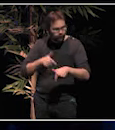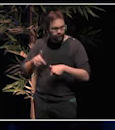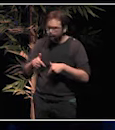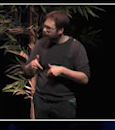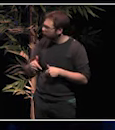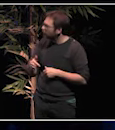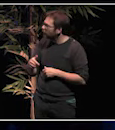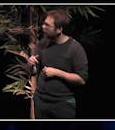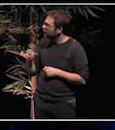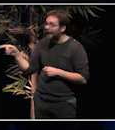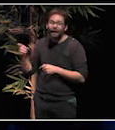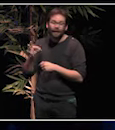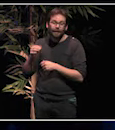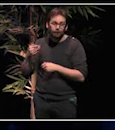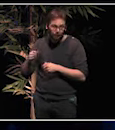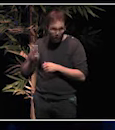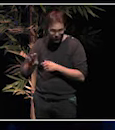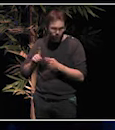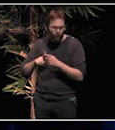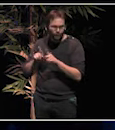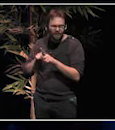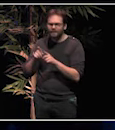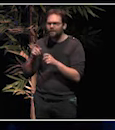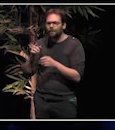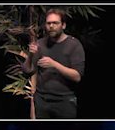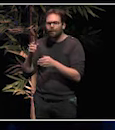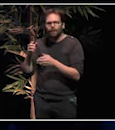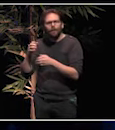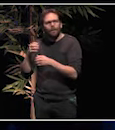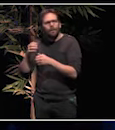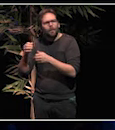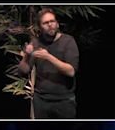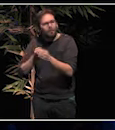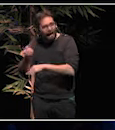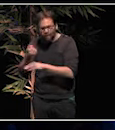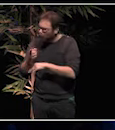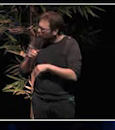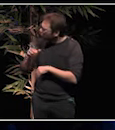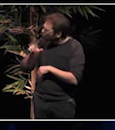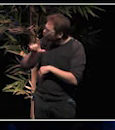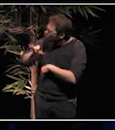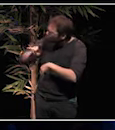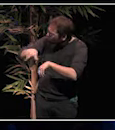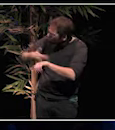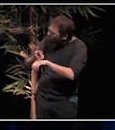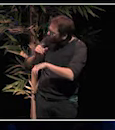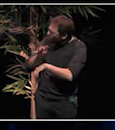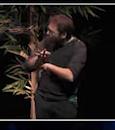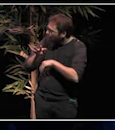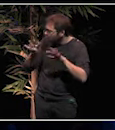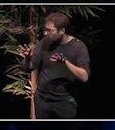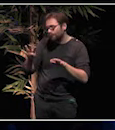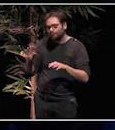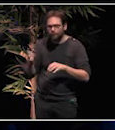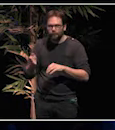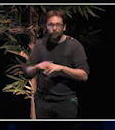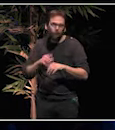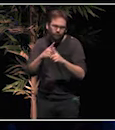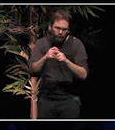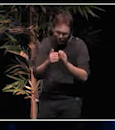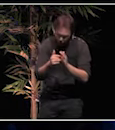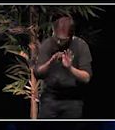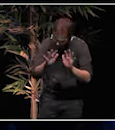fait à la fois l'UTMB, elle a aussi fait des performances assez étonnantes sur le marathon, hein, 2h49, hein, tu me disais. Donc je ne vais pas vous faire faire encore des maths, mais les